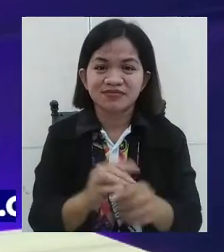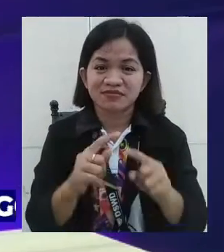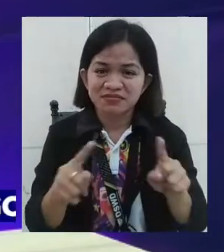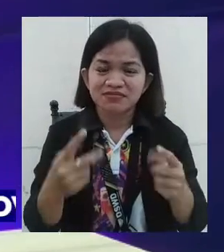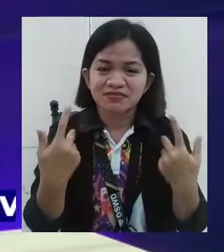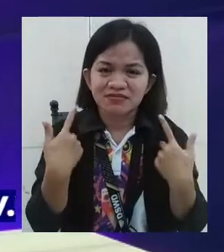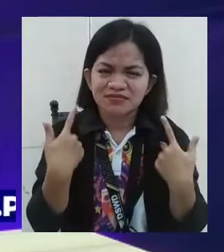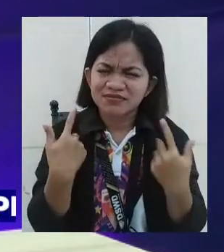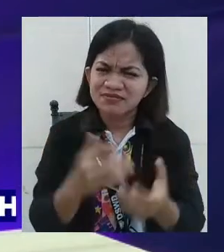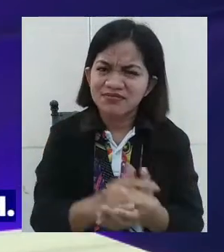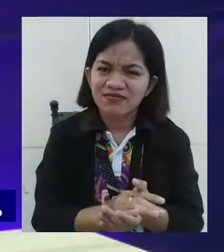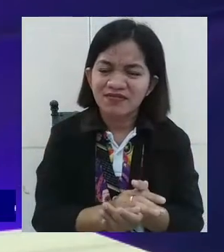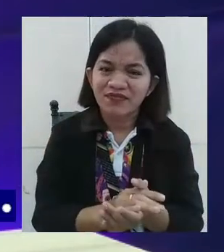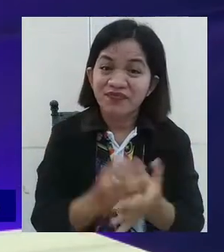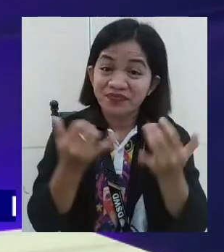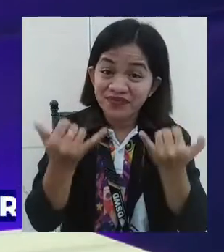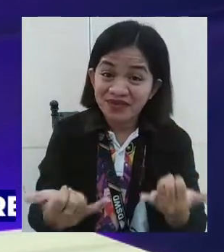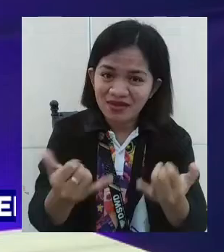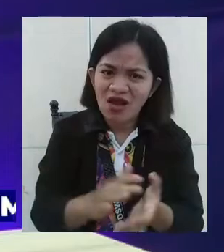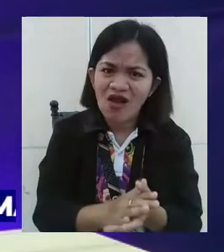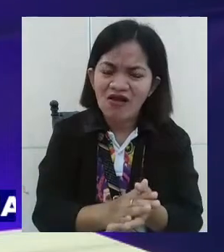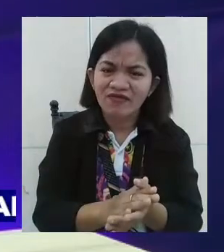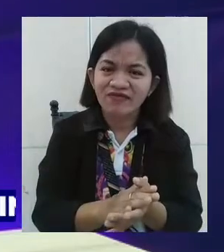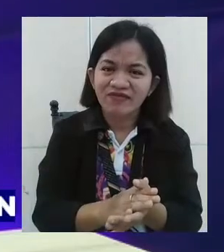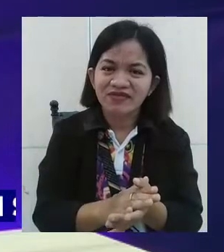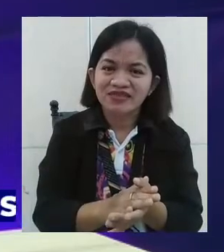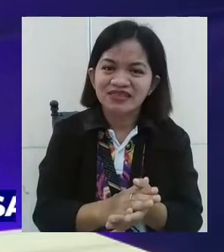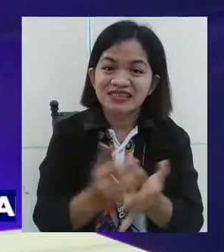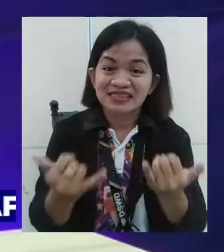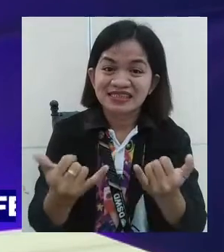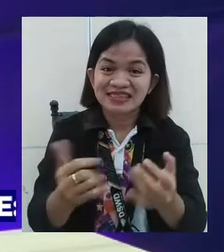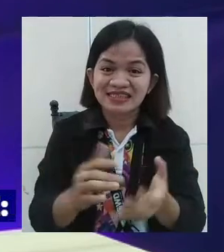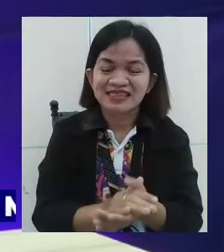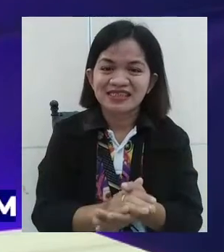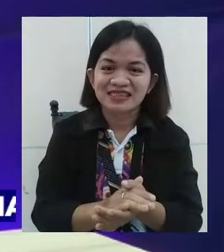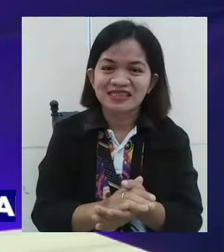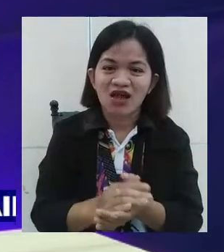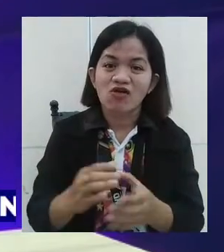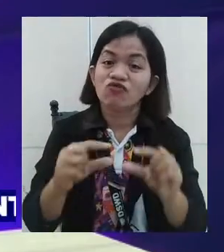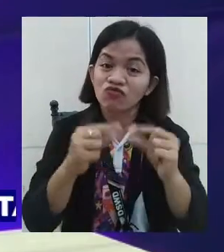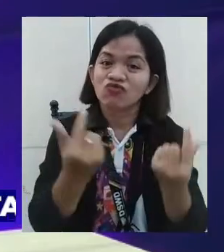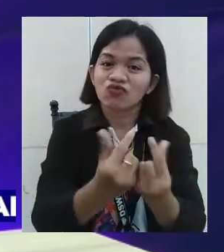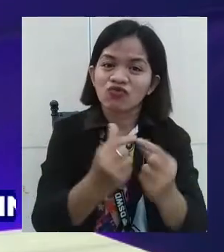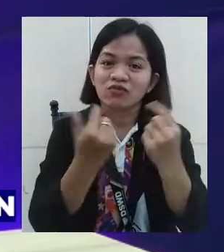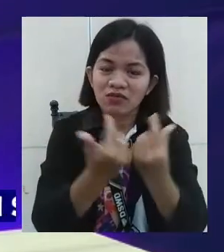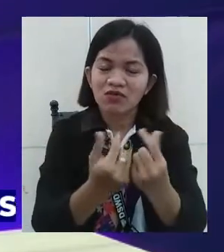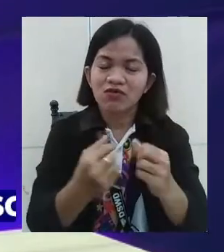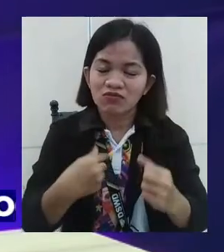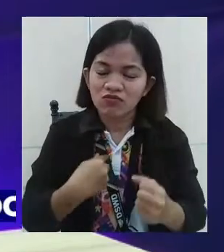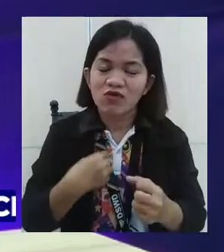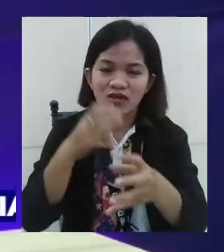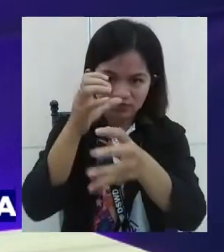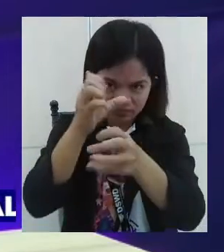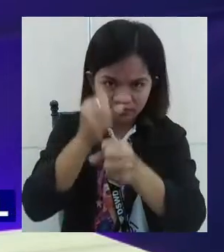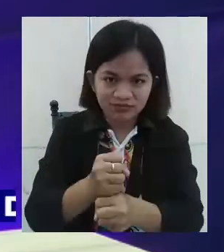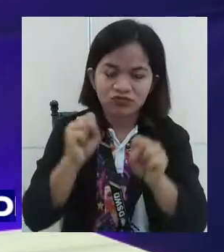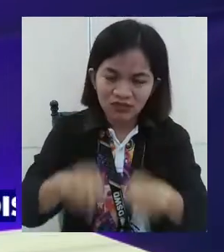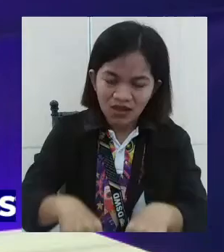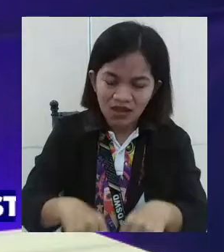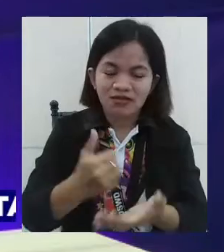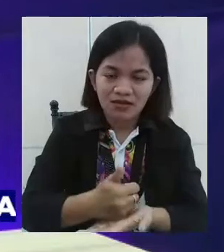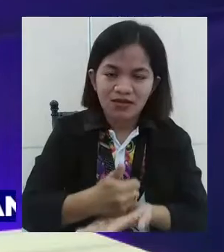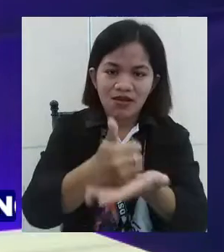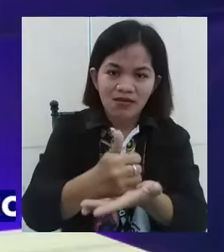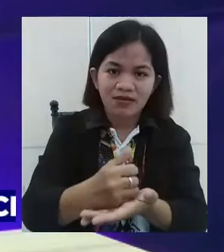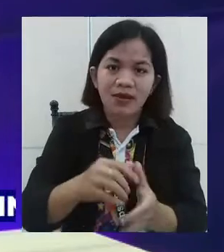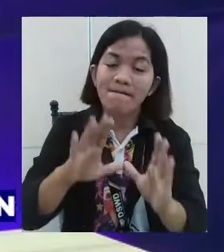tayo ng ganitong committee para din po matugunan nga agad-agad yung mga concerns ng ating PWD sector. So kumusta po